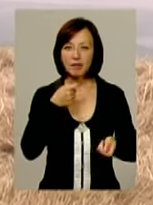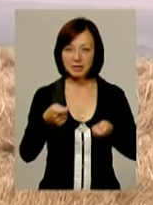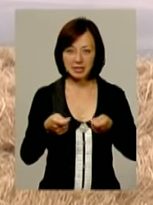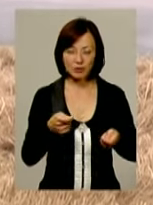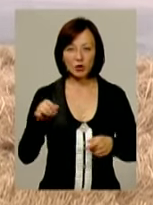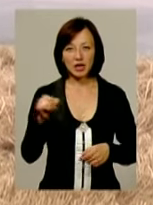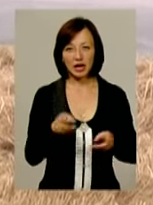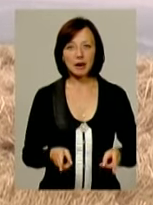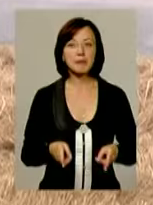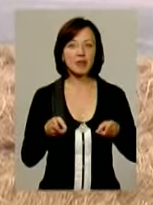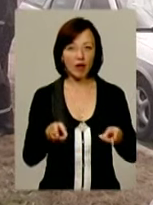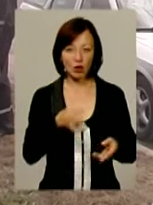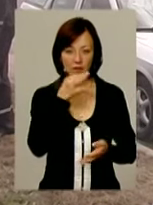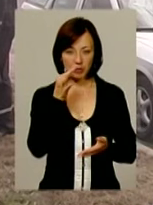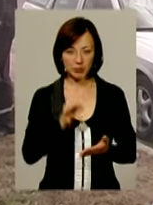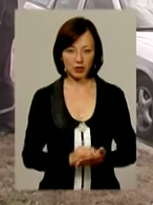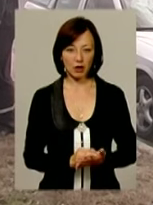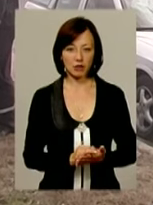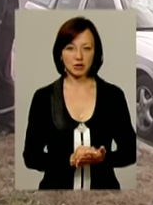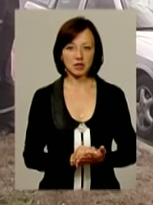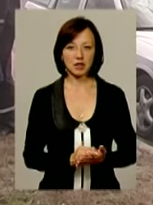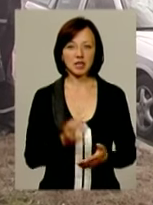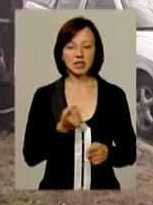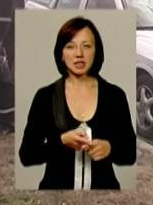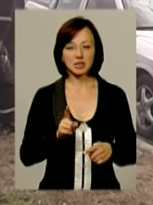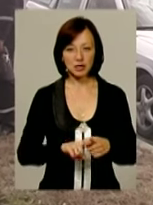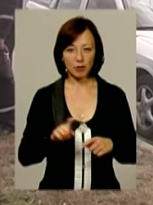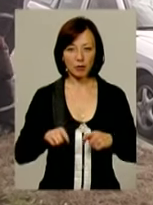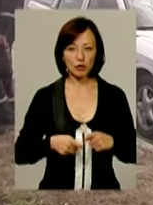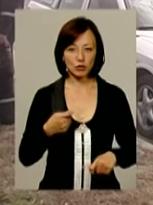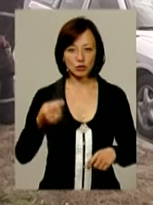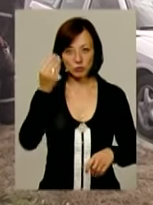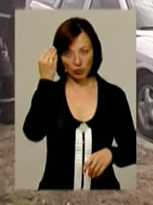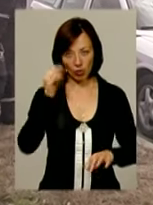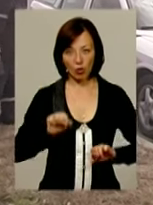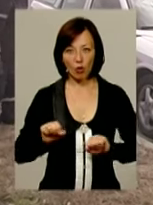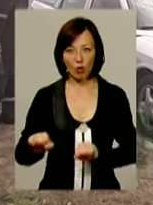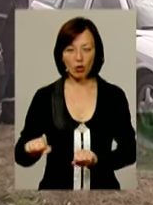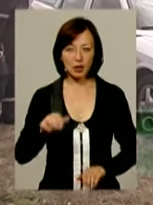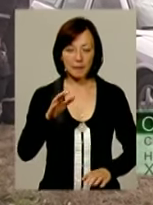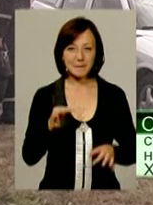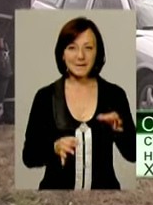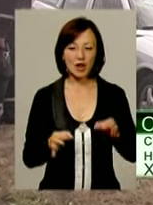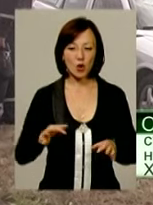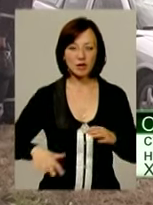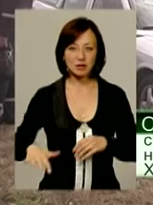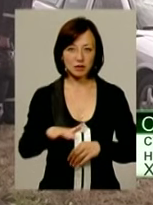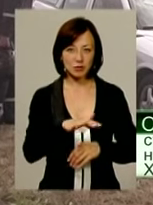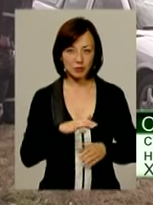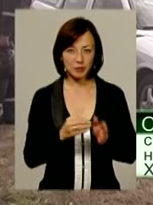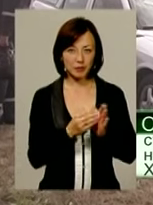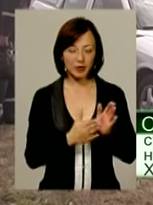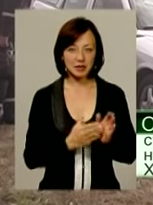та кримінальної відповідальності. Вказане порушення з точки зору охорони екологічного природного середовища кваліфікується за